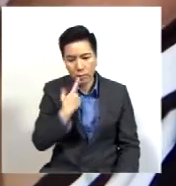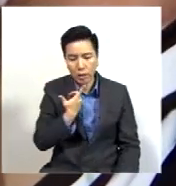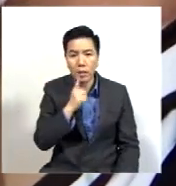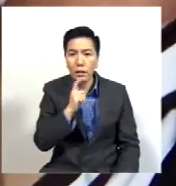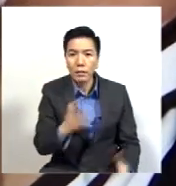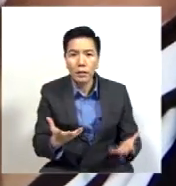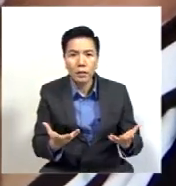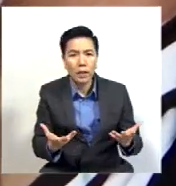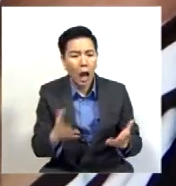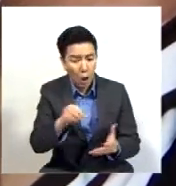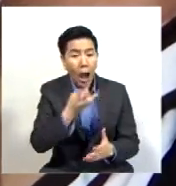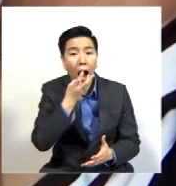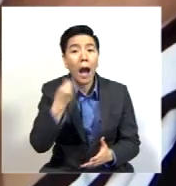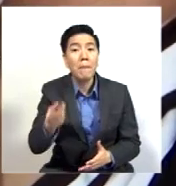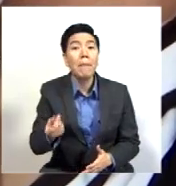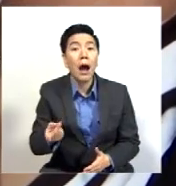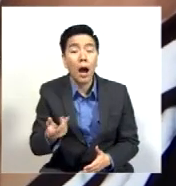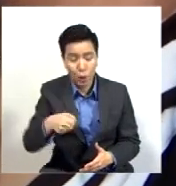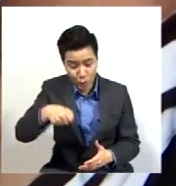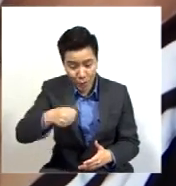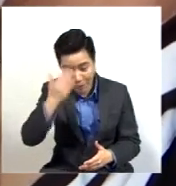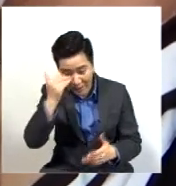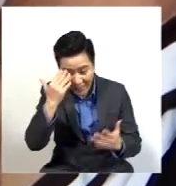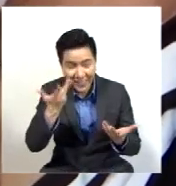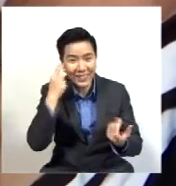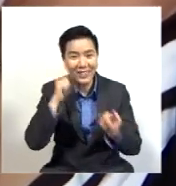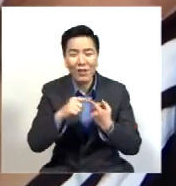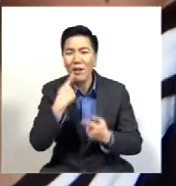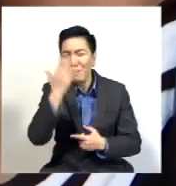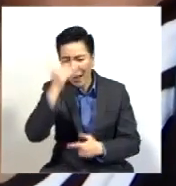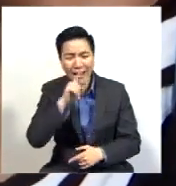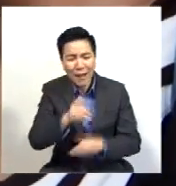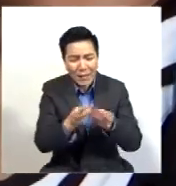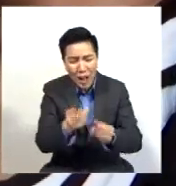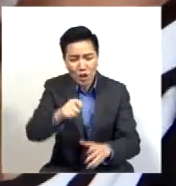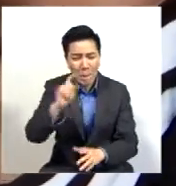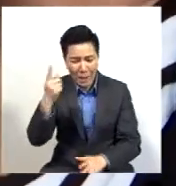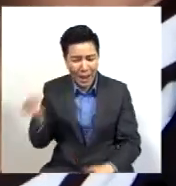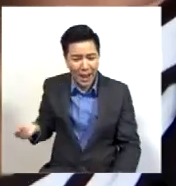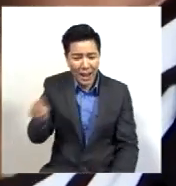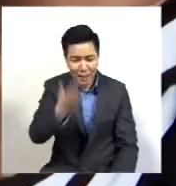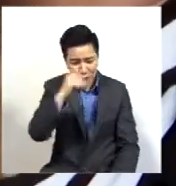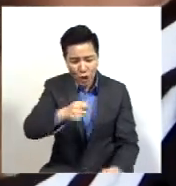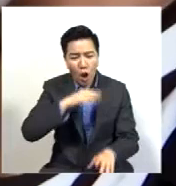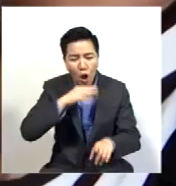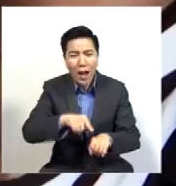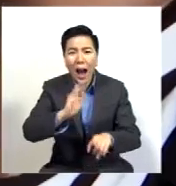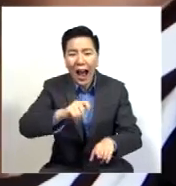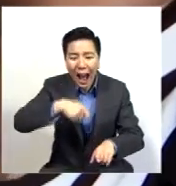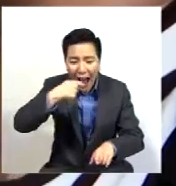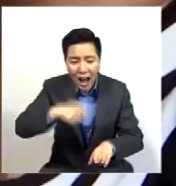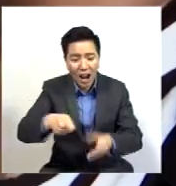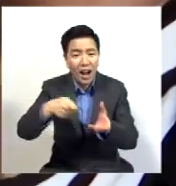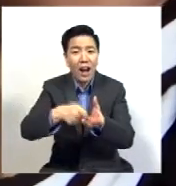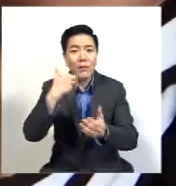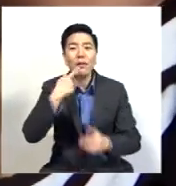ะลูกน้องบอกว่าจะเอาข้าวไปให้หมาเหรอขอถุงก็ไม่สั่งไม่บอกทำไมไม่ถามเขาเอาช้อนใหม่ๆให้ทำไมเอาช้อนเปิดให้ลูกน้องก็บ